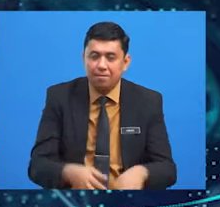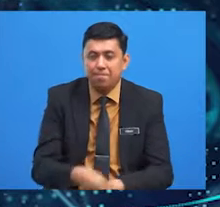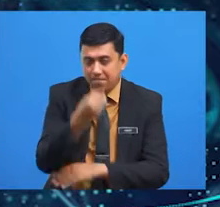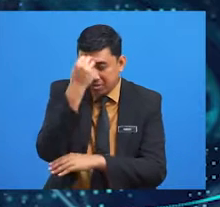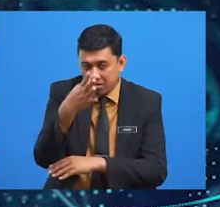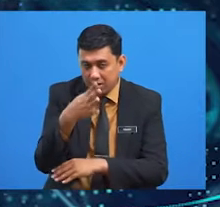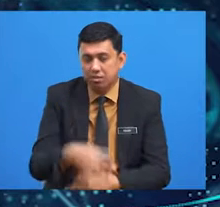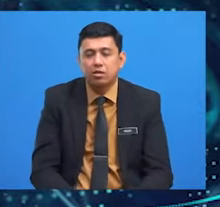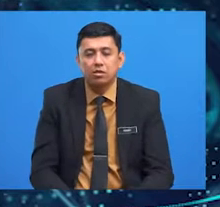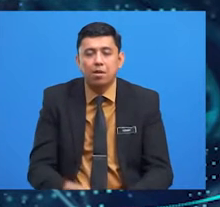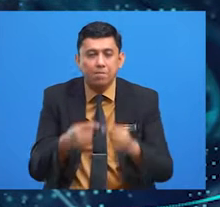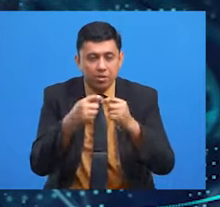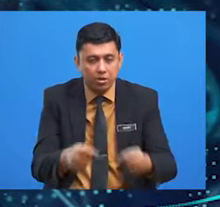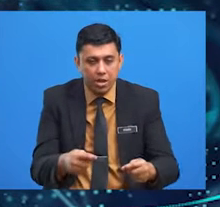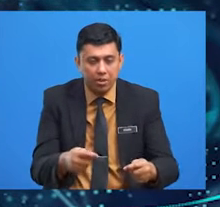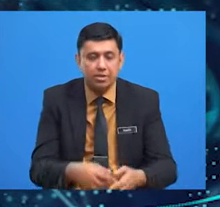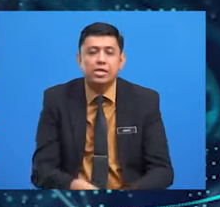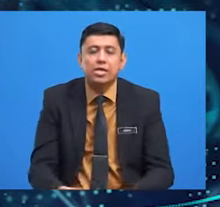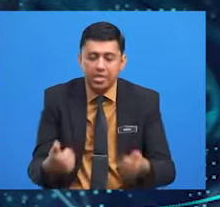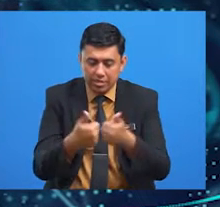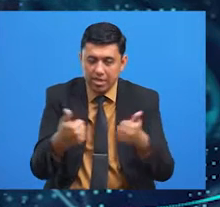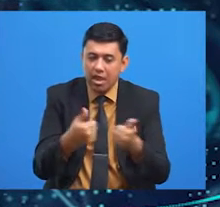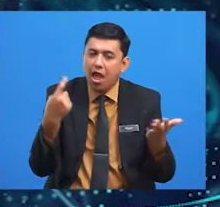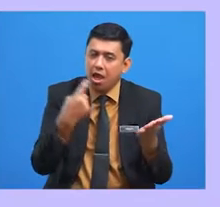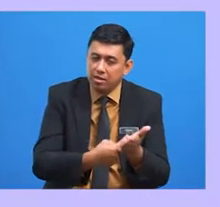menerangkan penentu keanjalan harga permintaan.